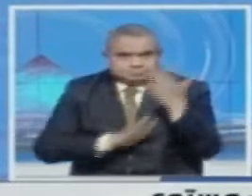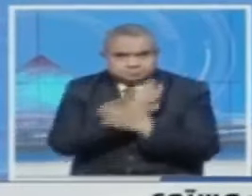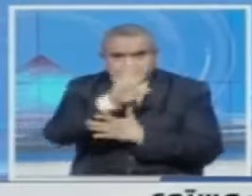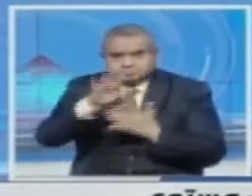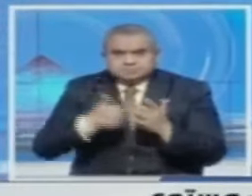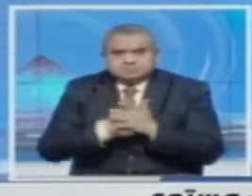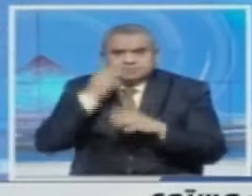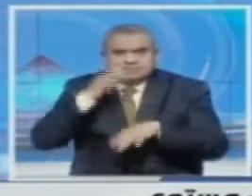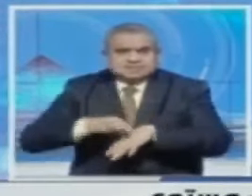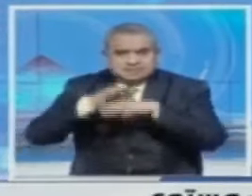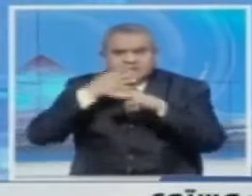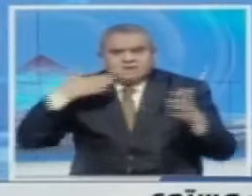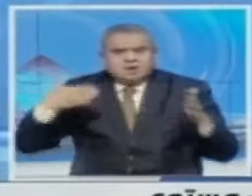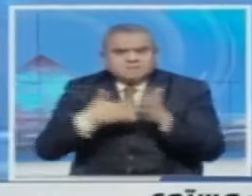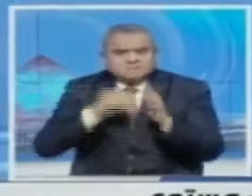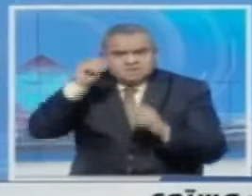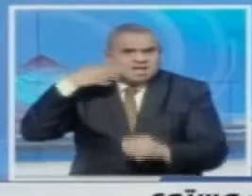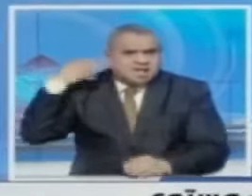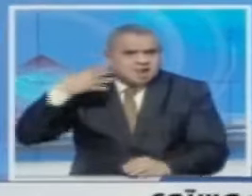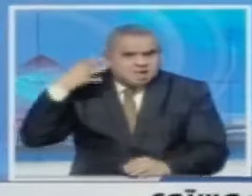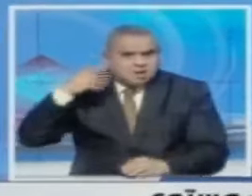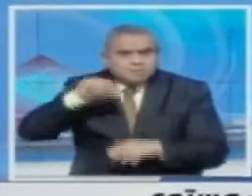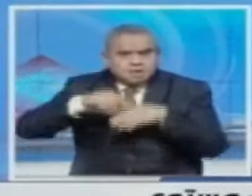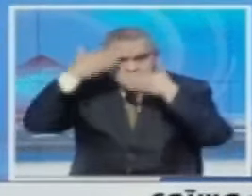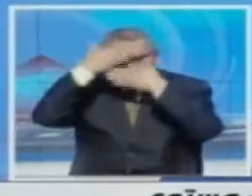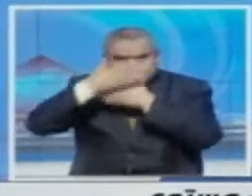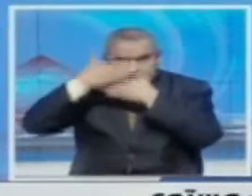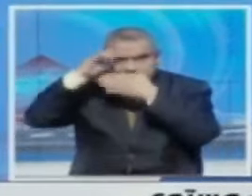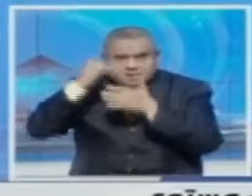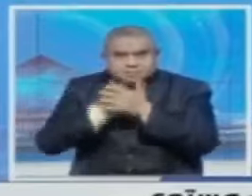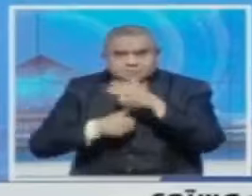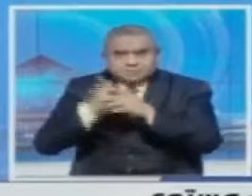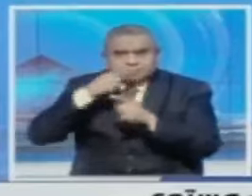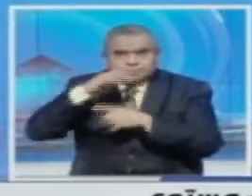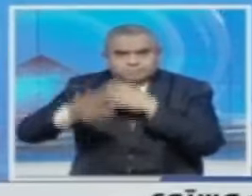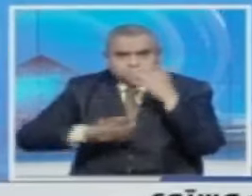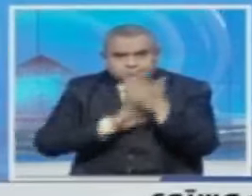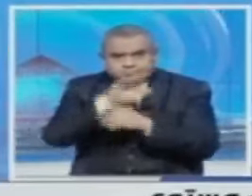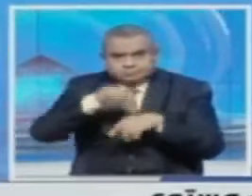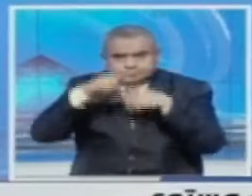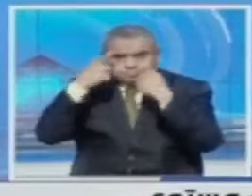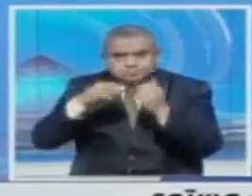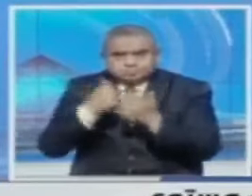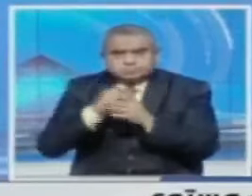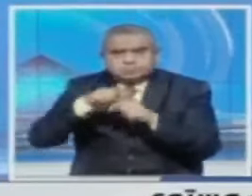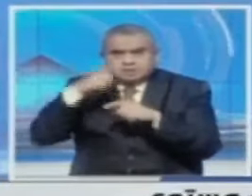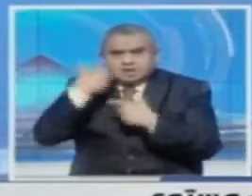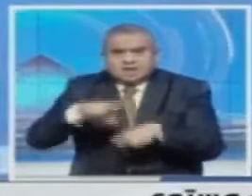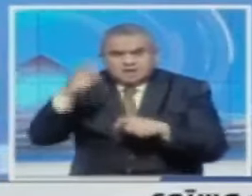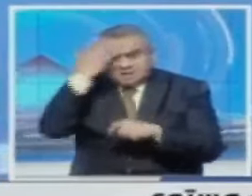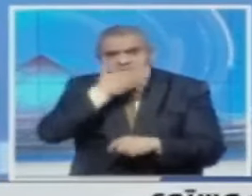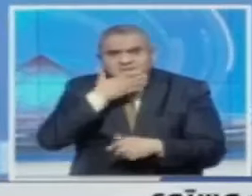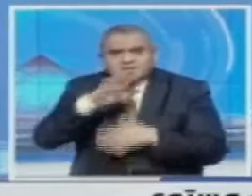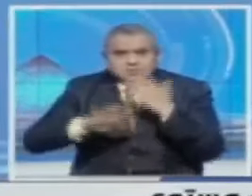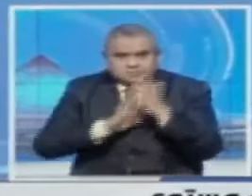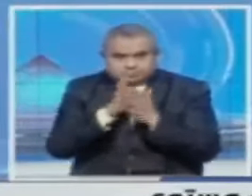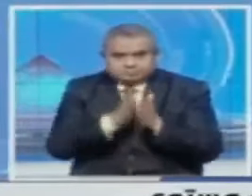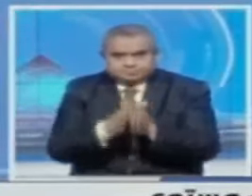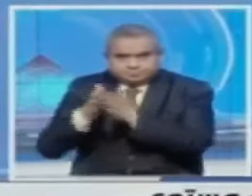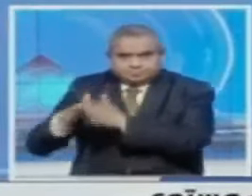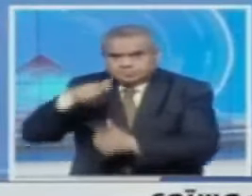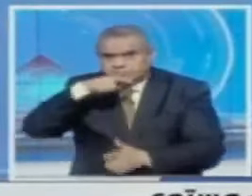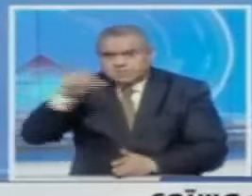إلى الكوارث الإنسانية الأخيرة في ليبيا والمغرب، بالإضافة إلى الأزمات في عدد من البلدان الإفريقية. من جانبها